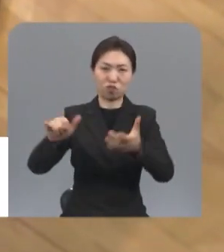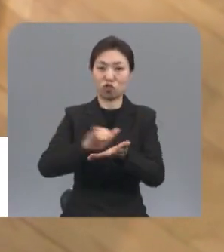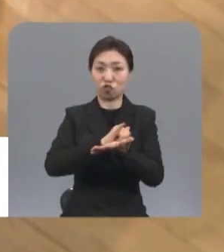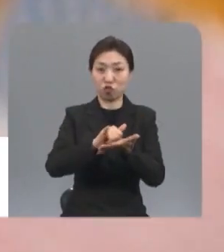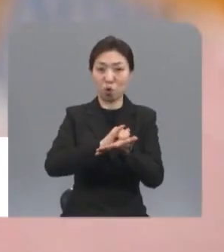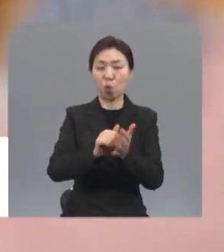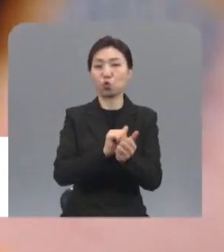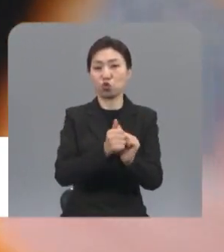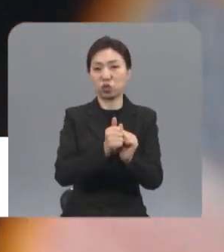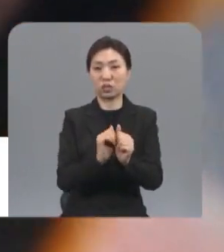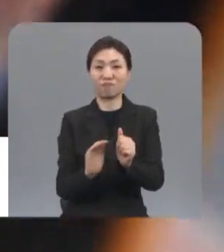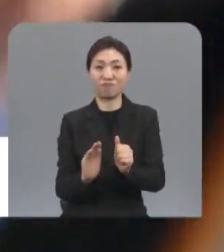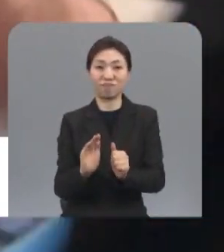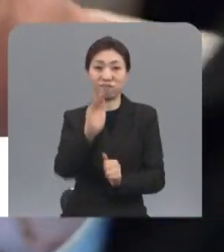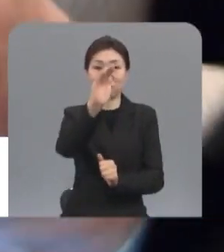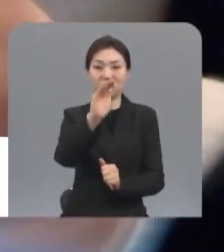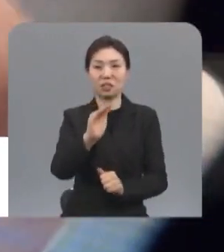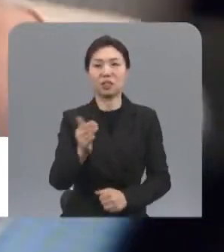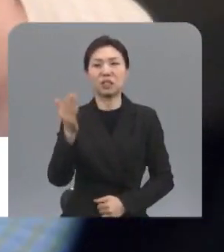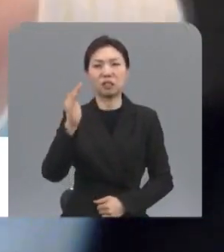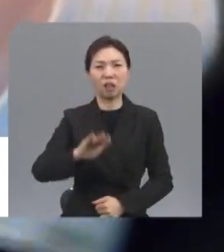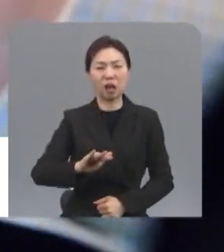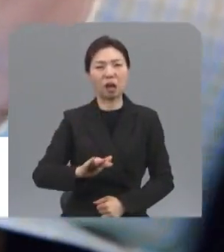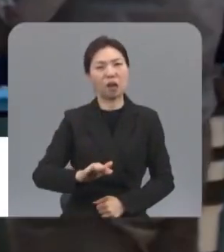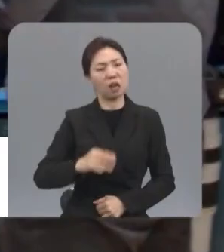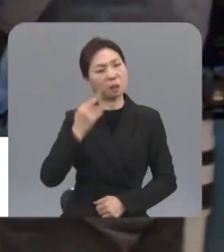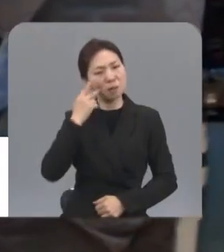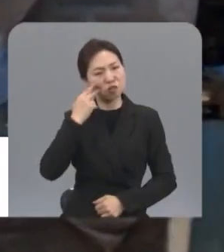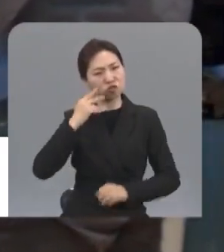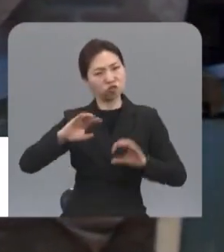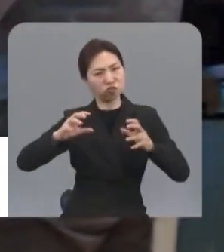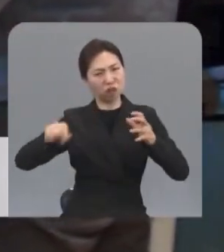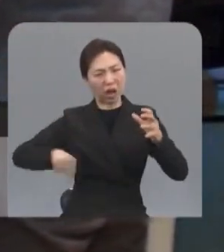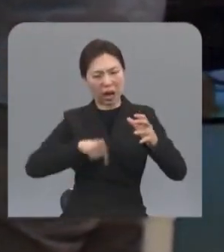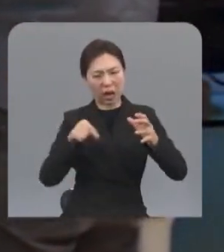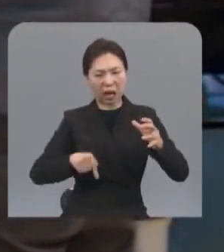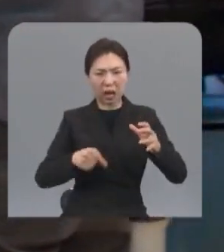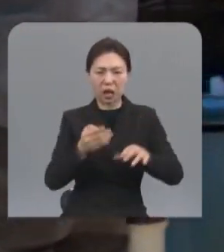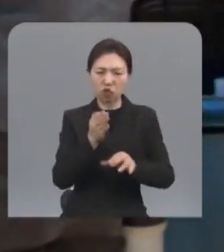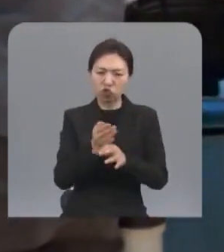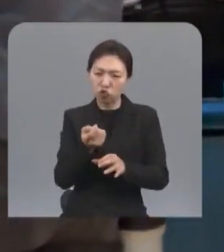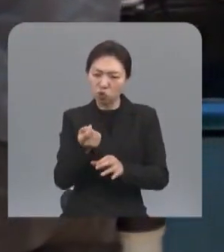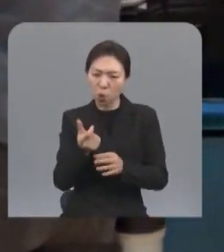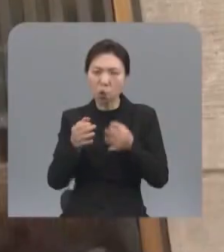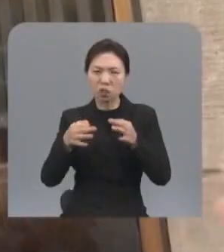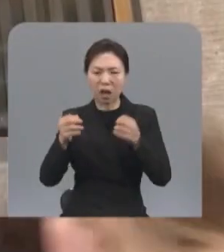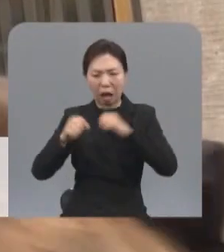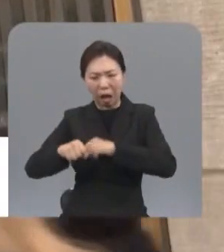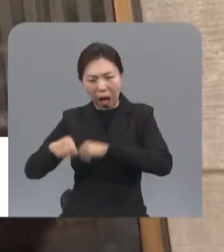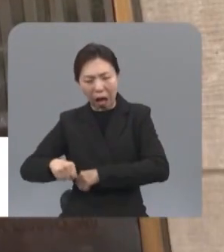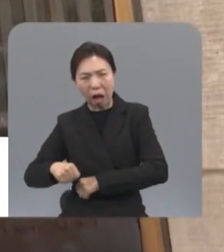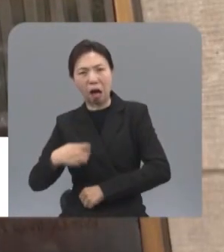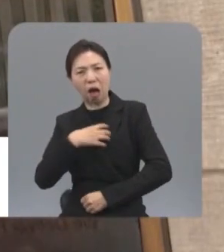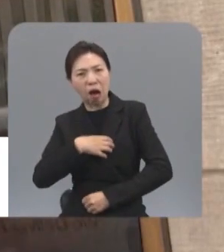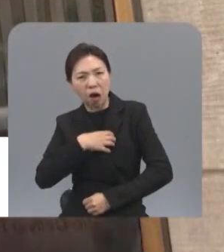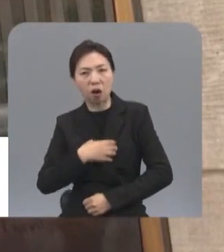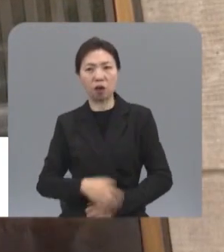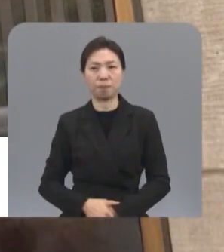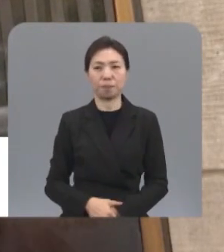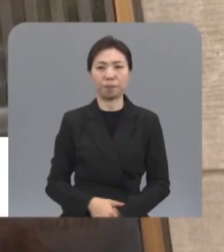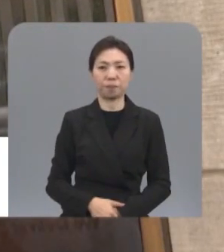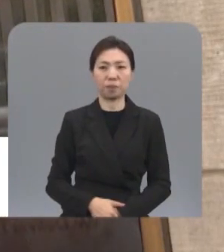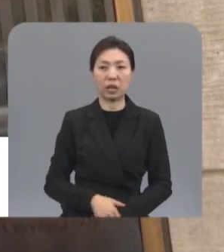마쳤지만 실리콘밸리 은행발 중소은행 연쇄 위기에 대한 불안감은 여전합니다. 좀처럼 위기설이 가라앉지 않고 있는